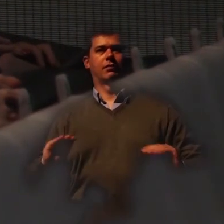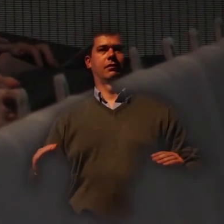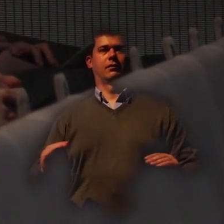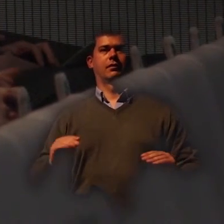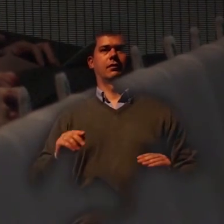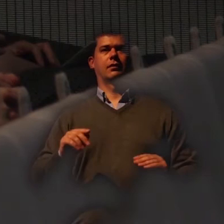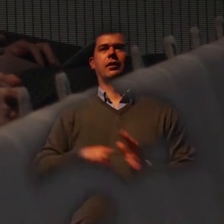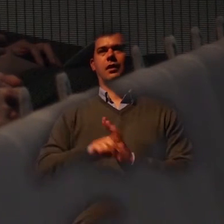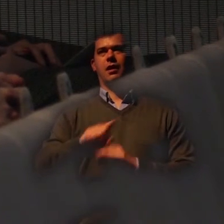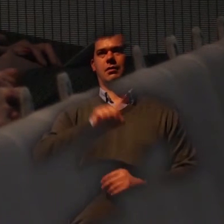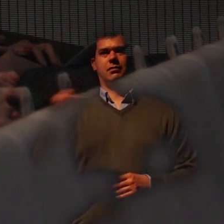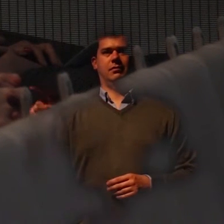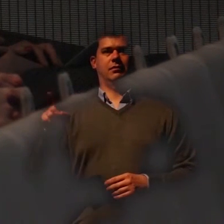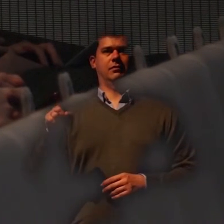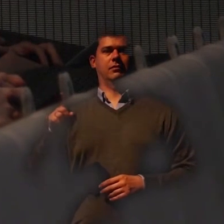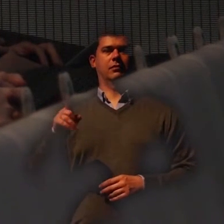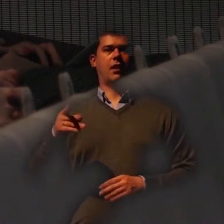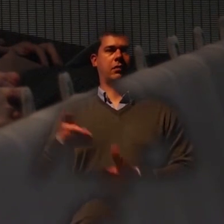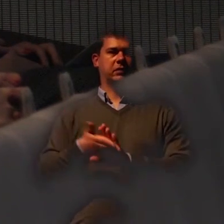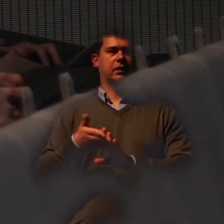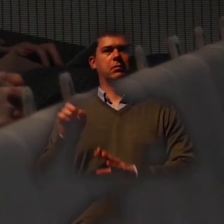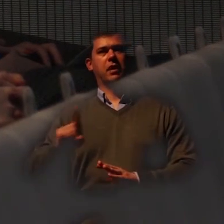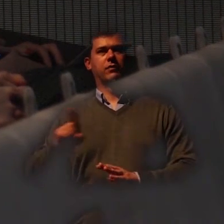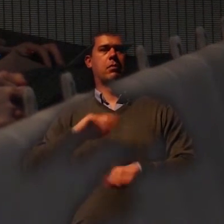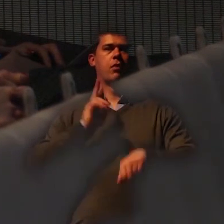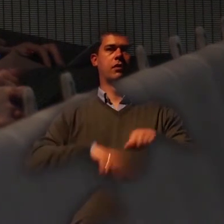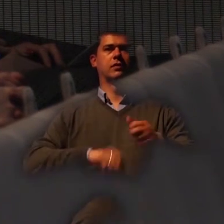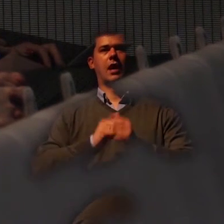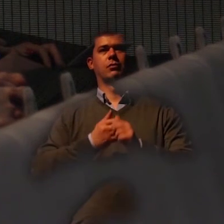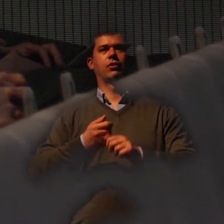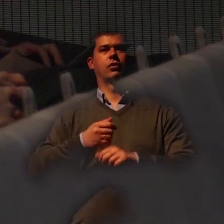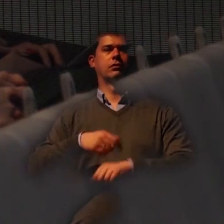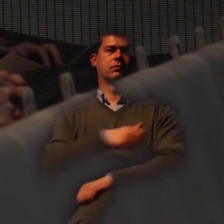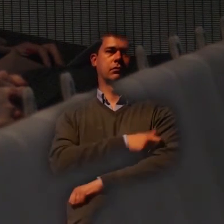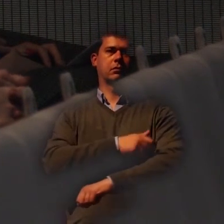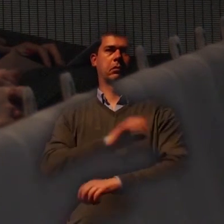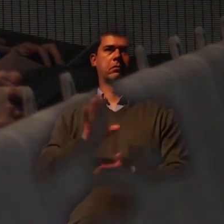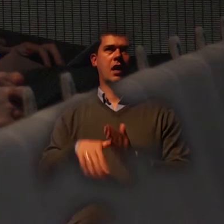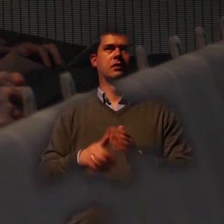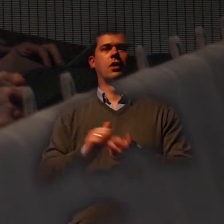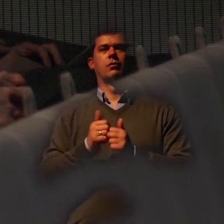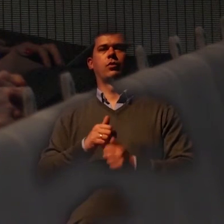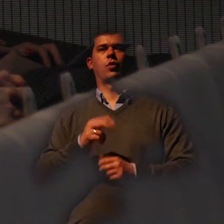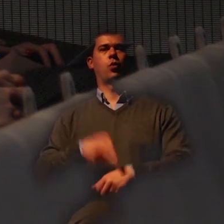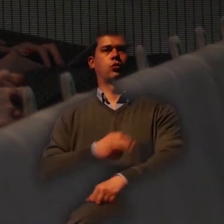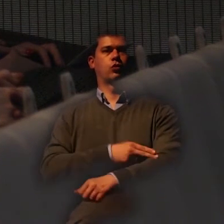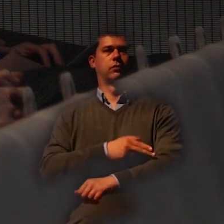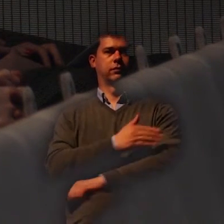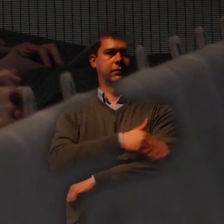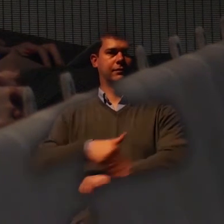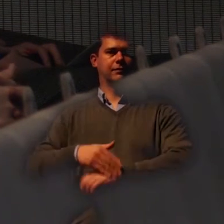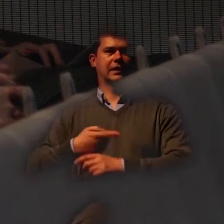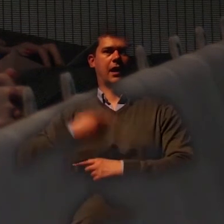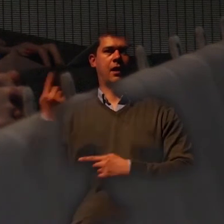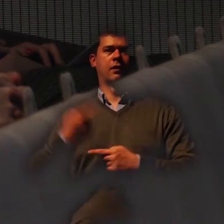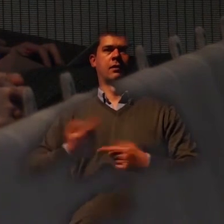kompleksowy dla właśnie funkcjonariuszy chociażby policji straży miejskiej C urzędu celnego Czy to